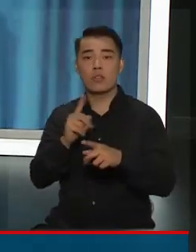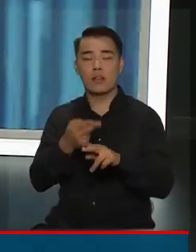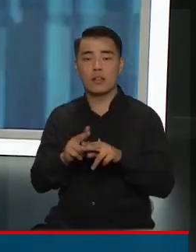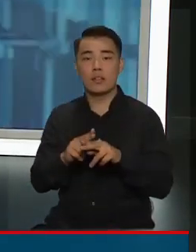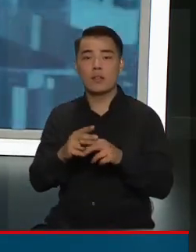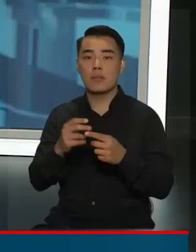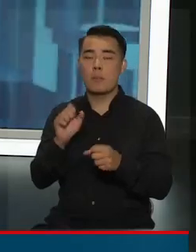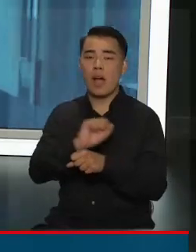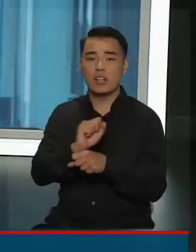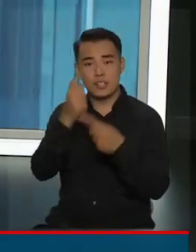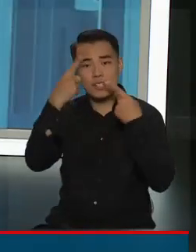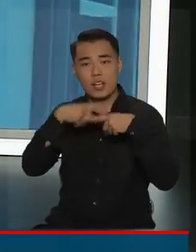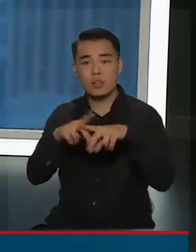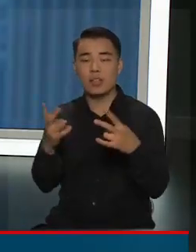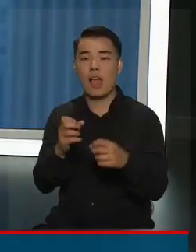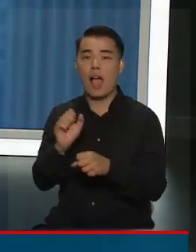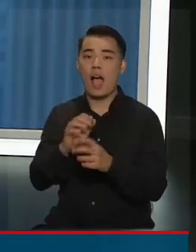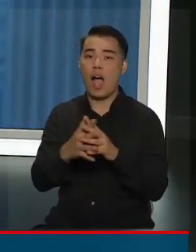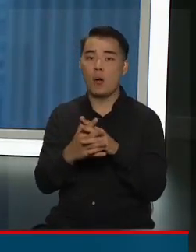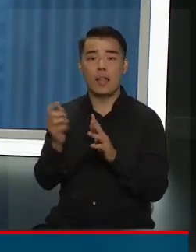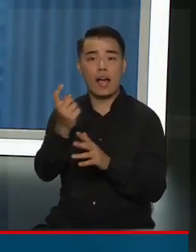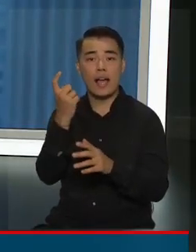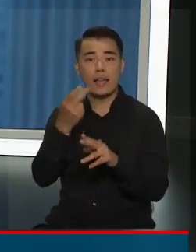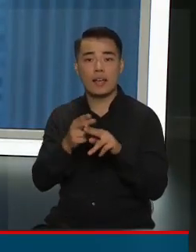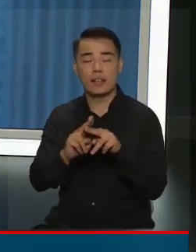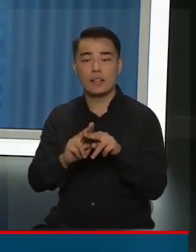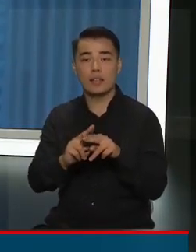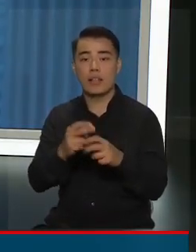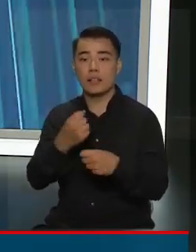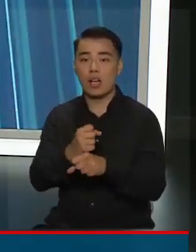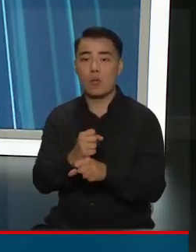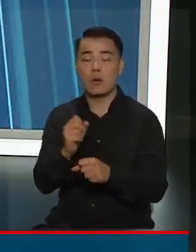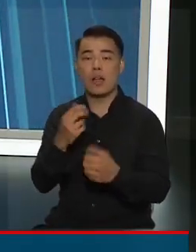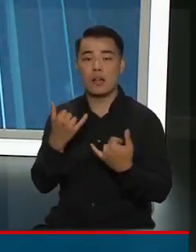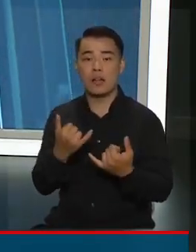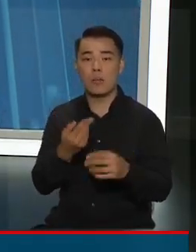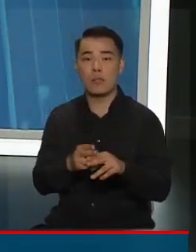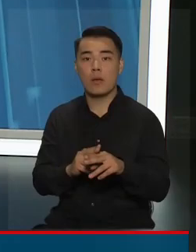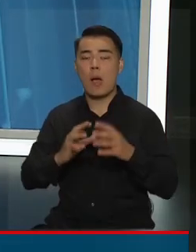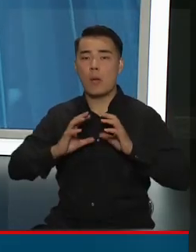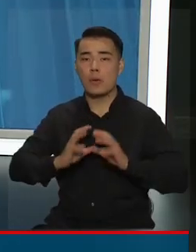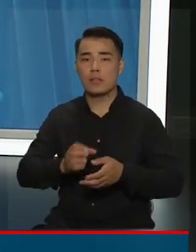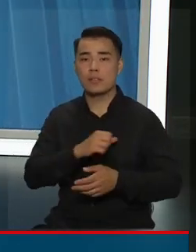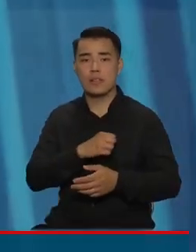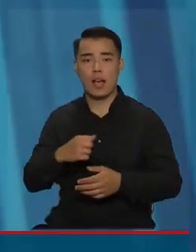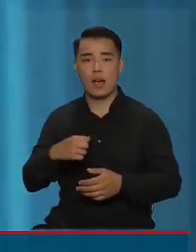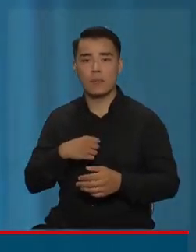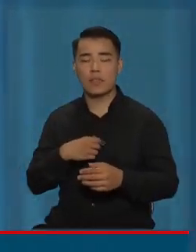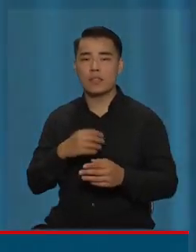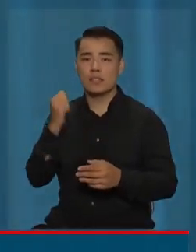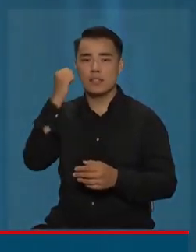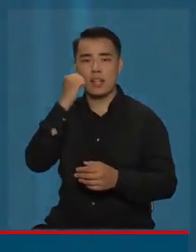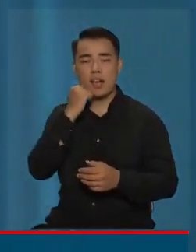трансфер технология керек. Біз ауыл шаруашылық ғылымы шынымен де енді дүние жүзінде өте озықты,